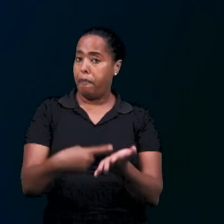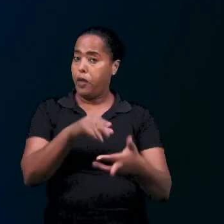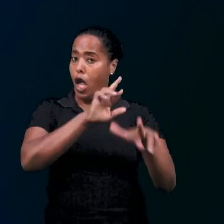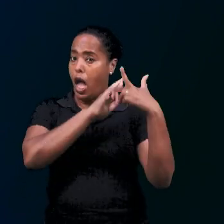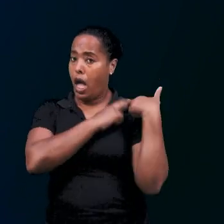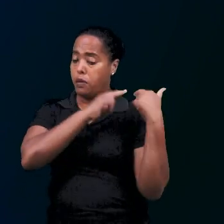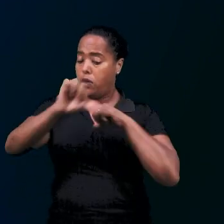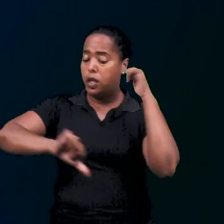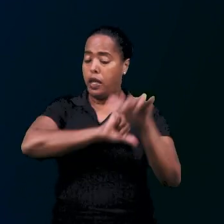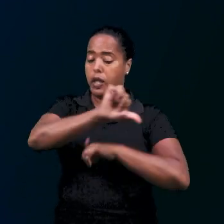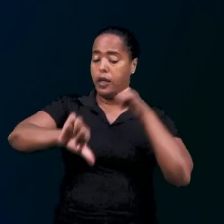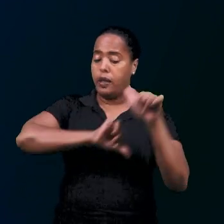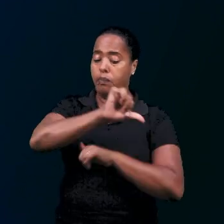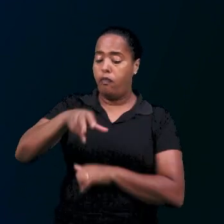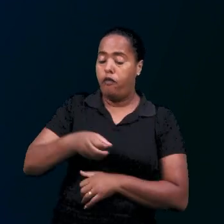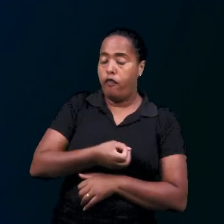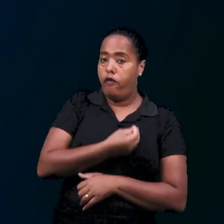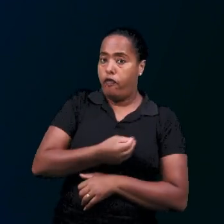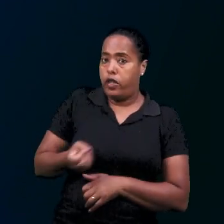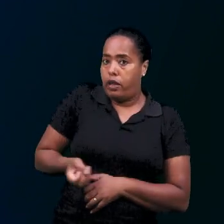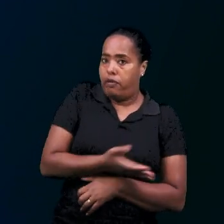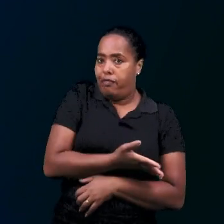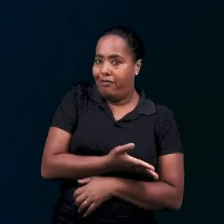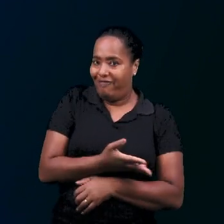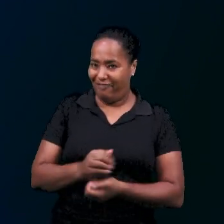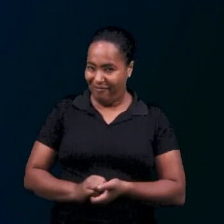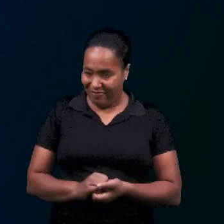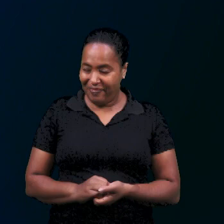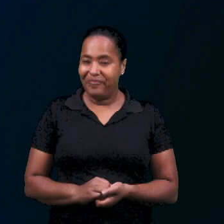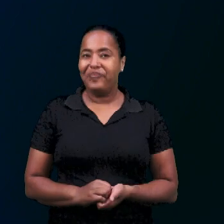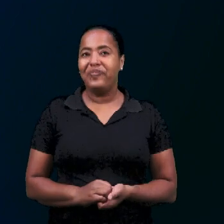il s'engage à avoir un changement de vie.